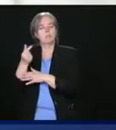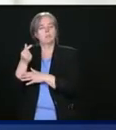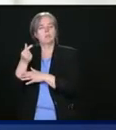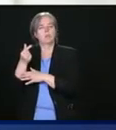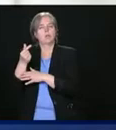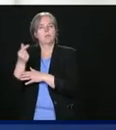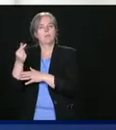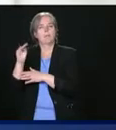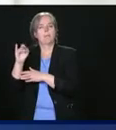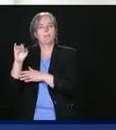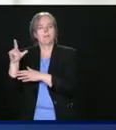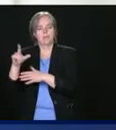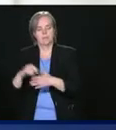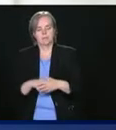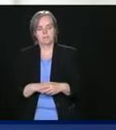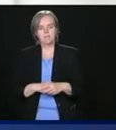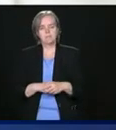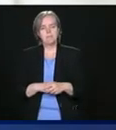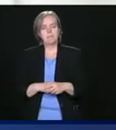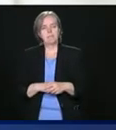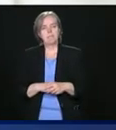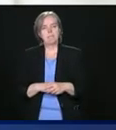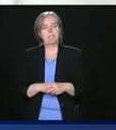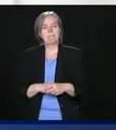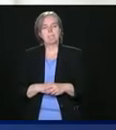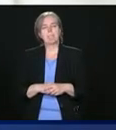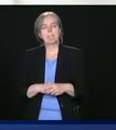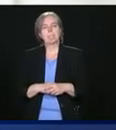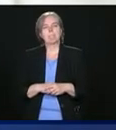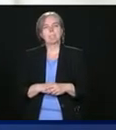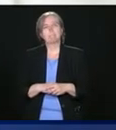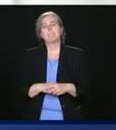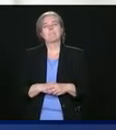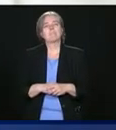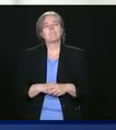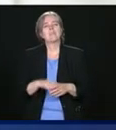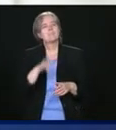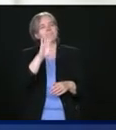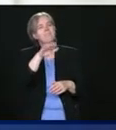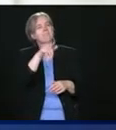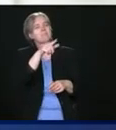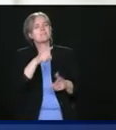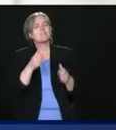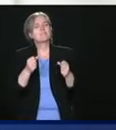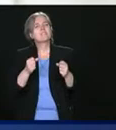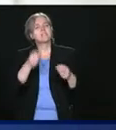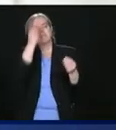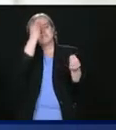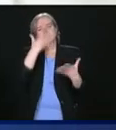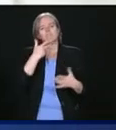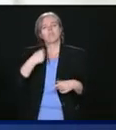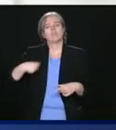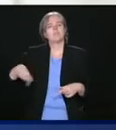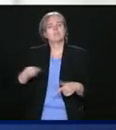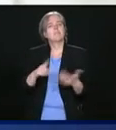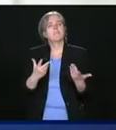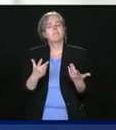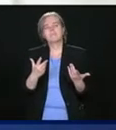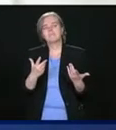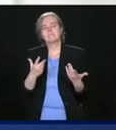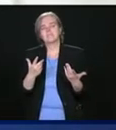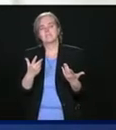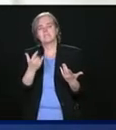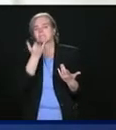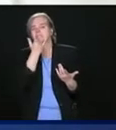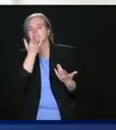impact on Canada's stockpiles has ministre, been pourriez-vous for nous dire PPE quel est l'impact sur les réserves